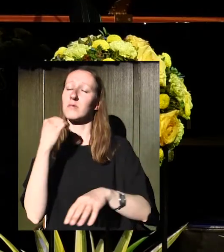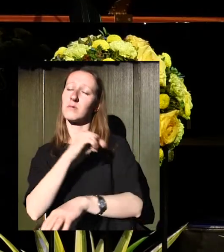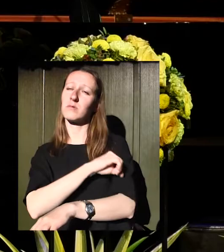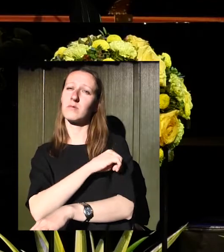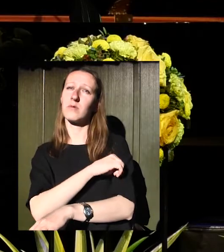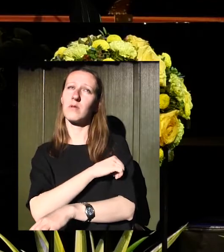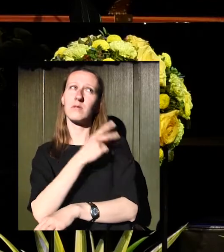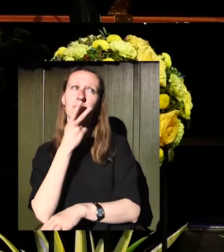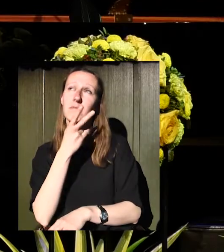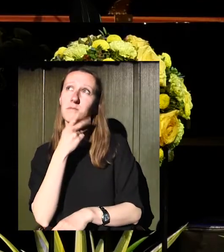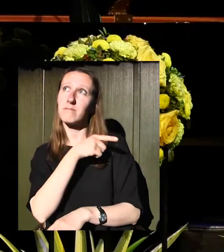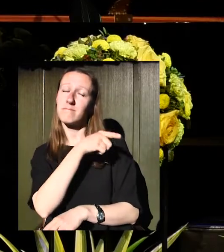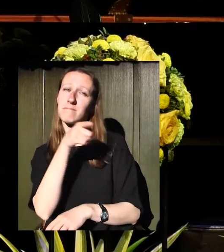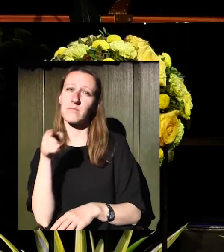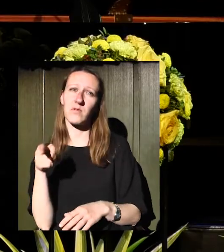Secoli vissuti,